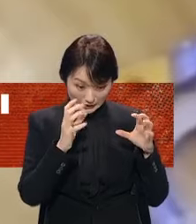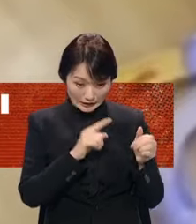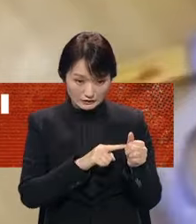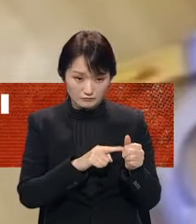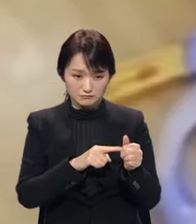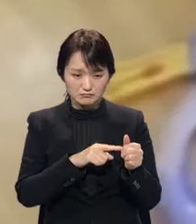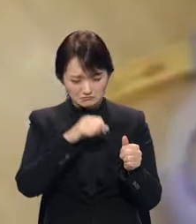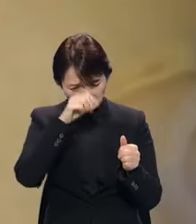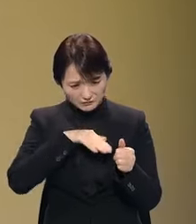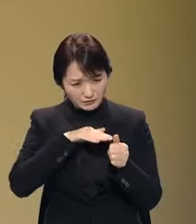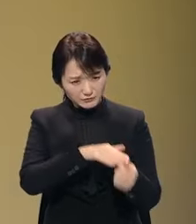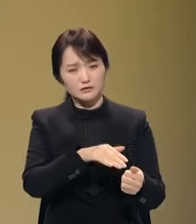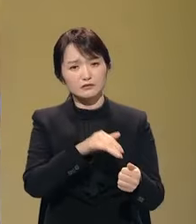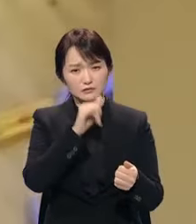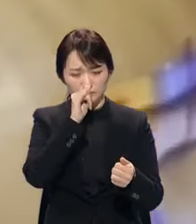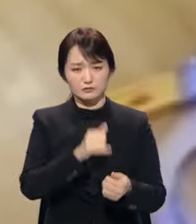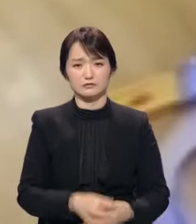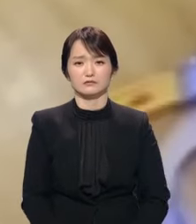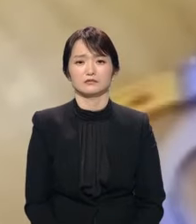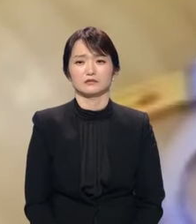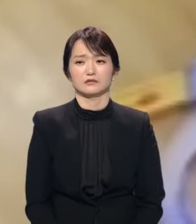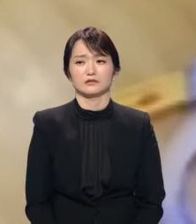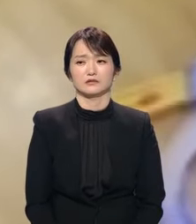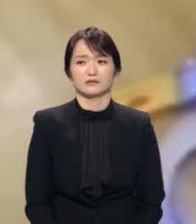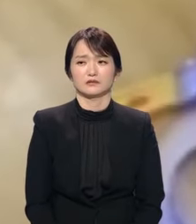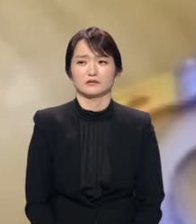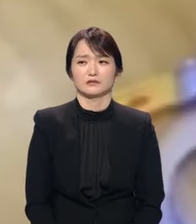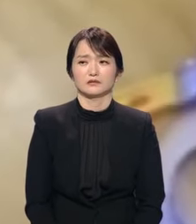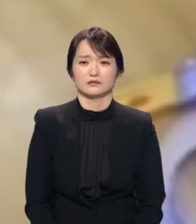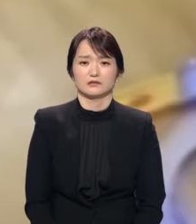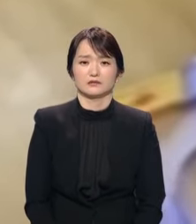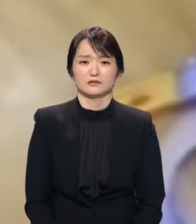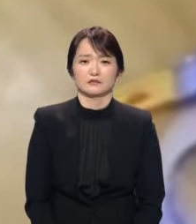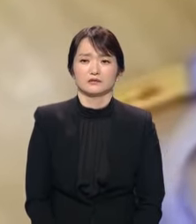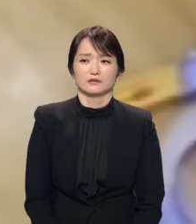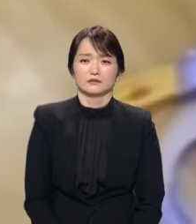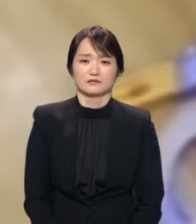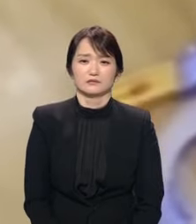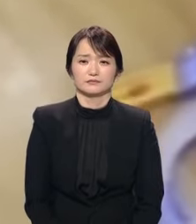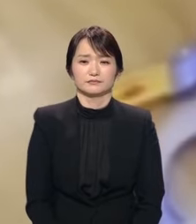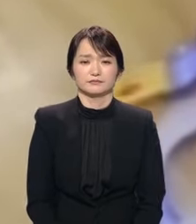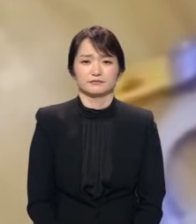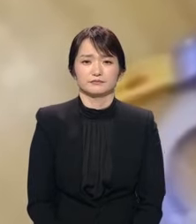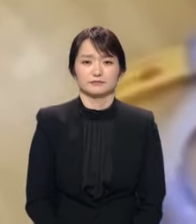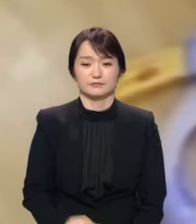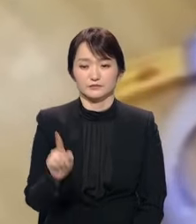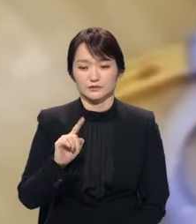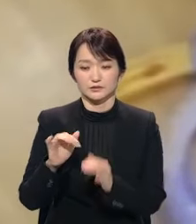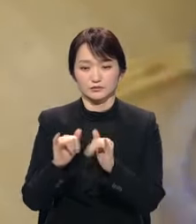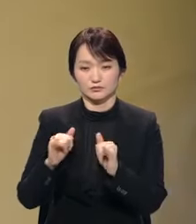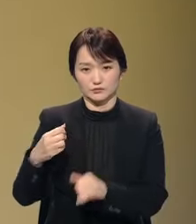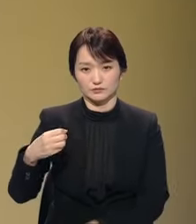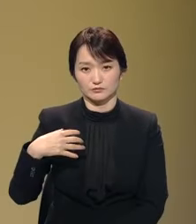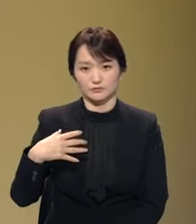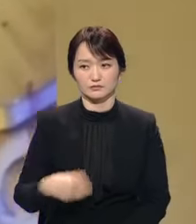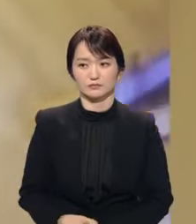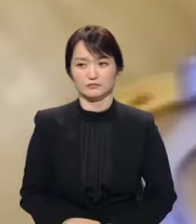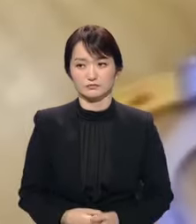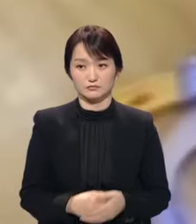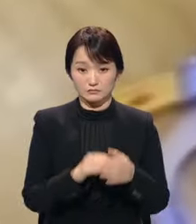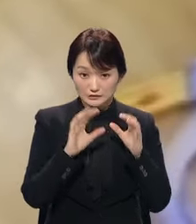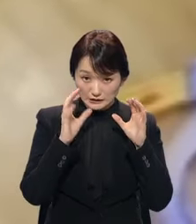넘어뜨리는 모습 같은 것들도 담겨 있다고 합니다. 자, 그러면은 어떤 분들은 이런 말씀 하실 거예요. 그럼 저